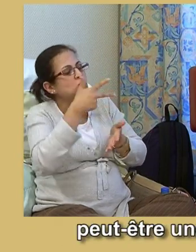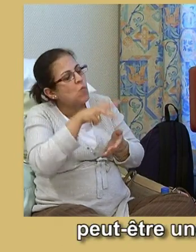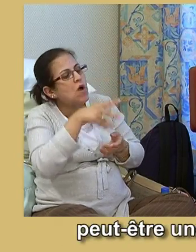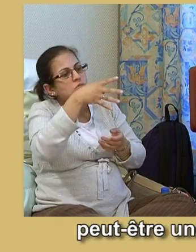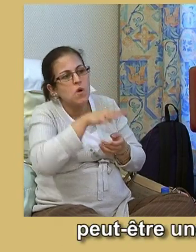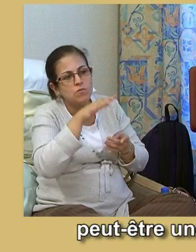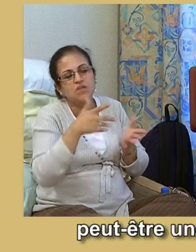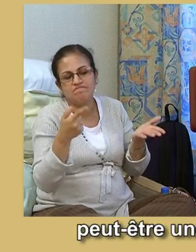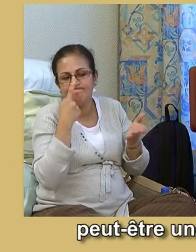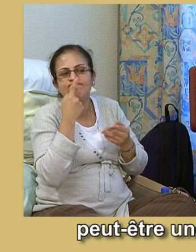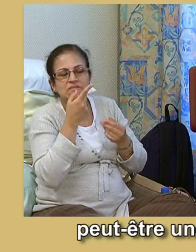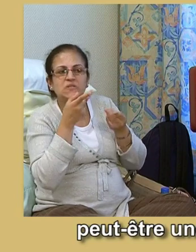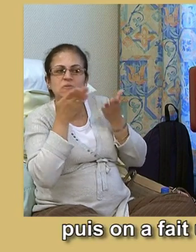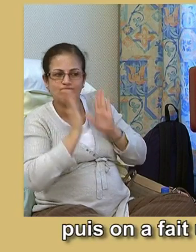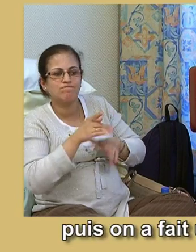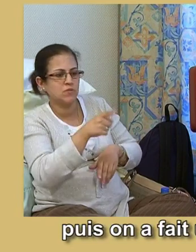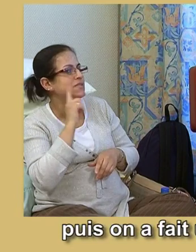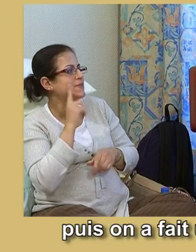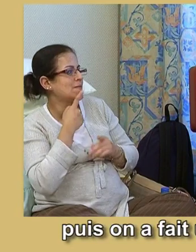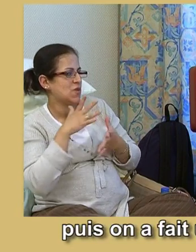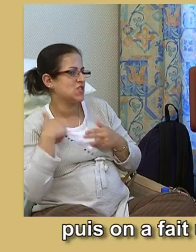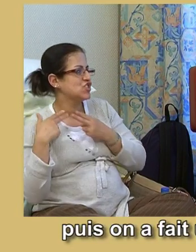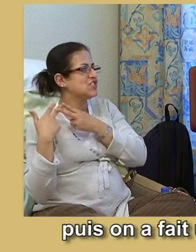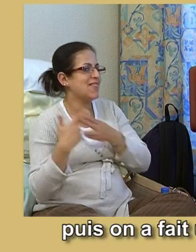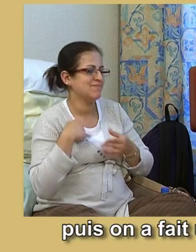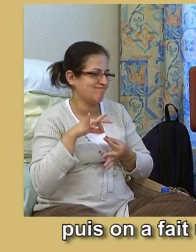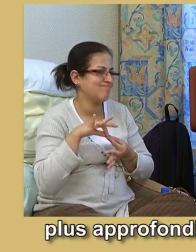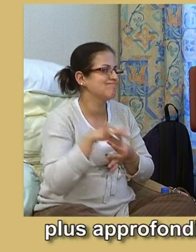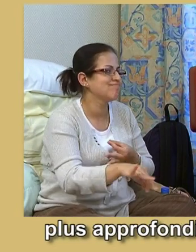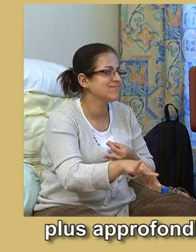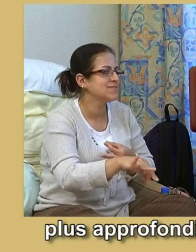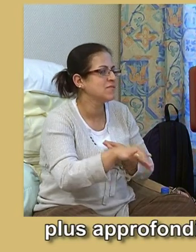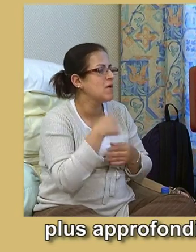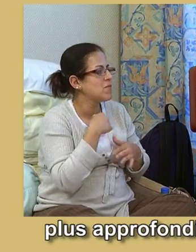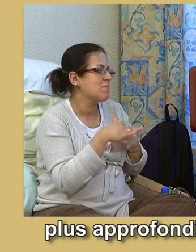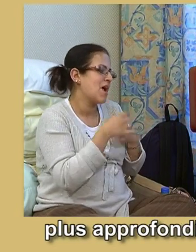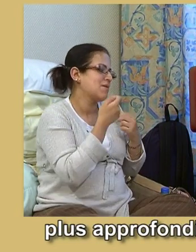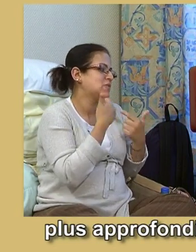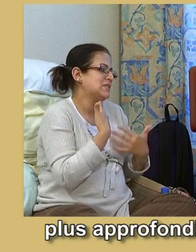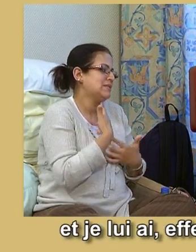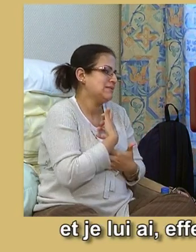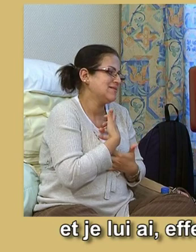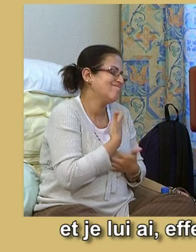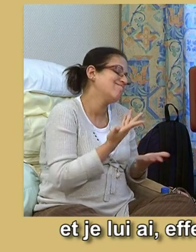peut-être une surdité. Puis après, bon, on a fait un examen un peu plus approfondi vers 4 mois. Et